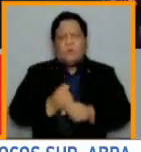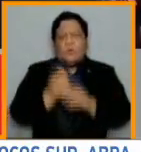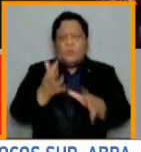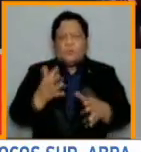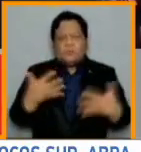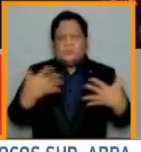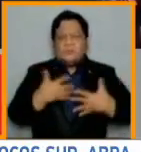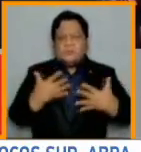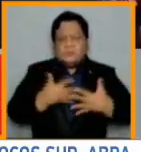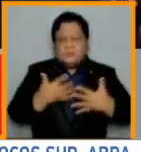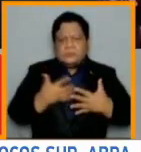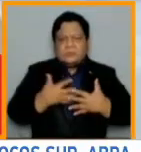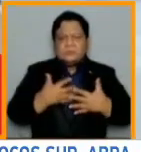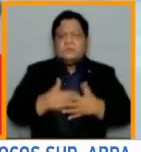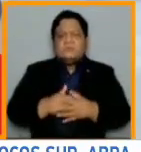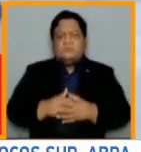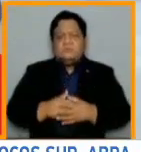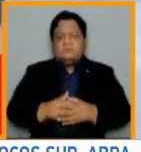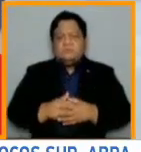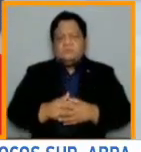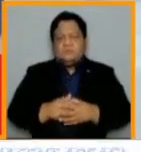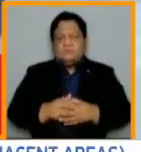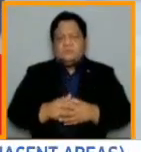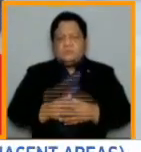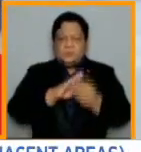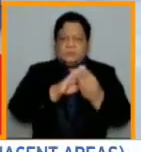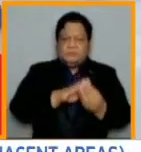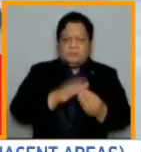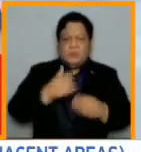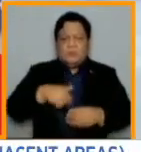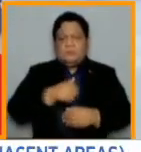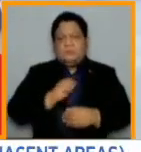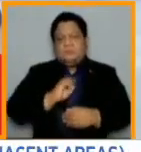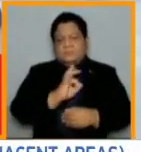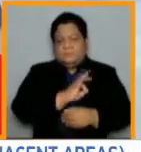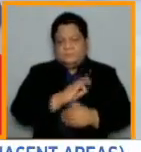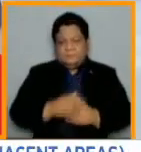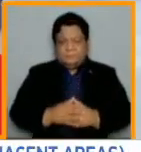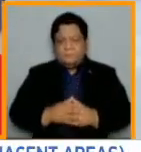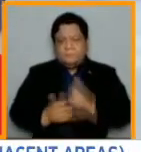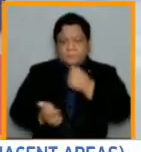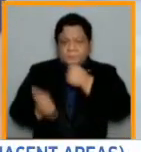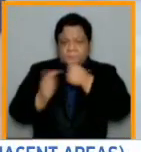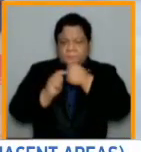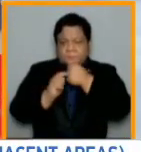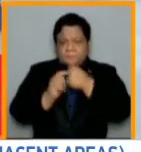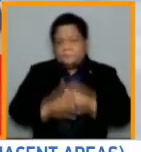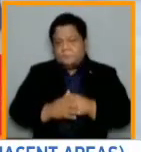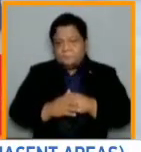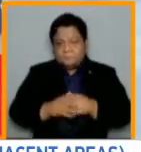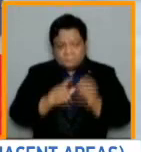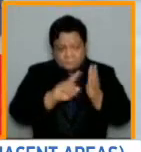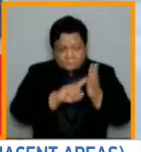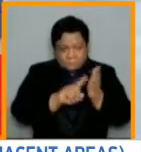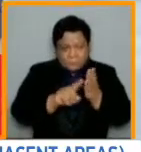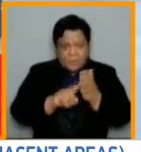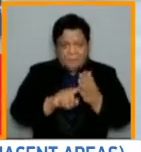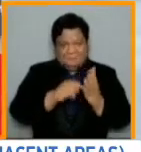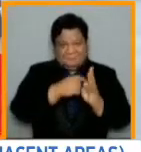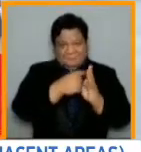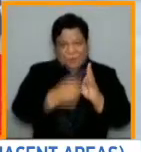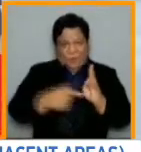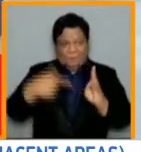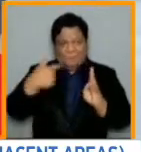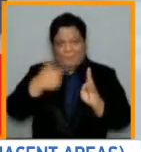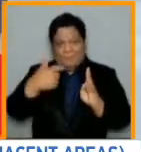and then to really hurt our personnel. No? Base rin sa investigasyon, lumalabas na magkakaugnay ang apat na pananambang at pati ang dalawa pang insidente